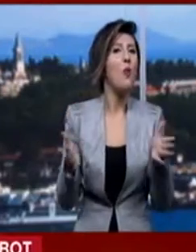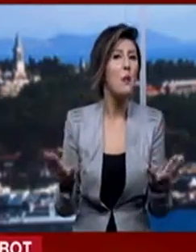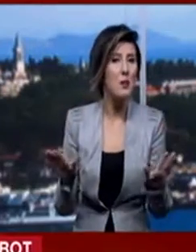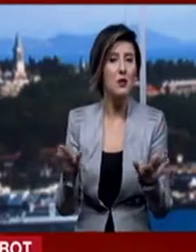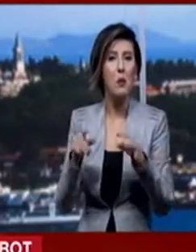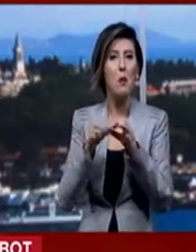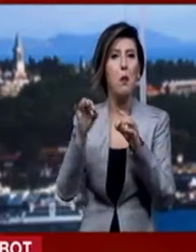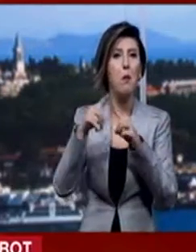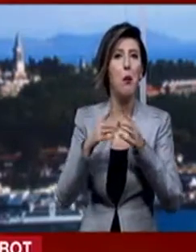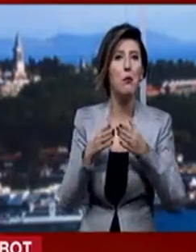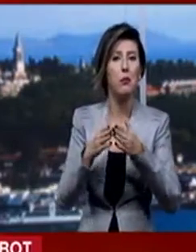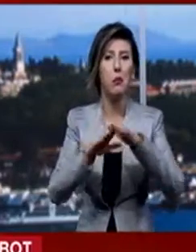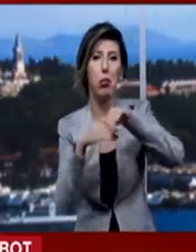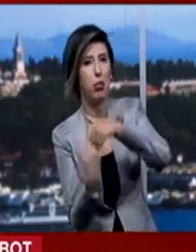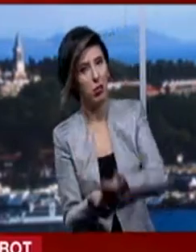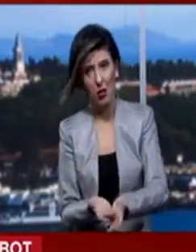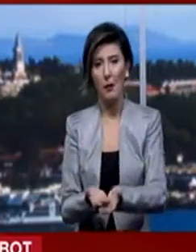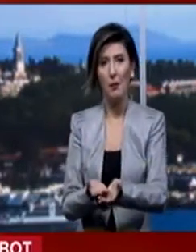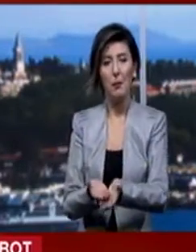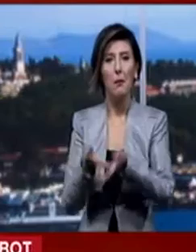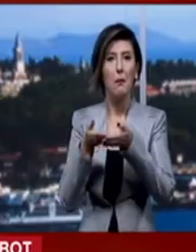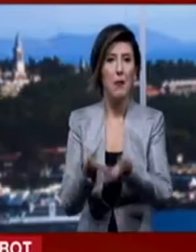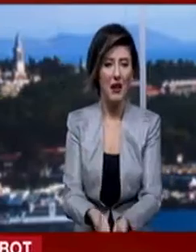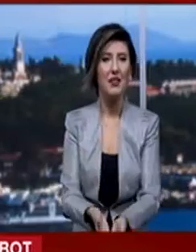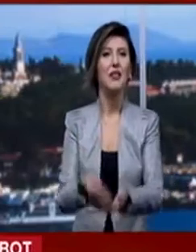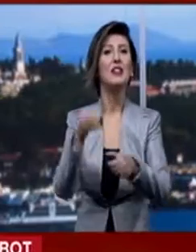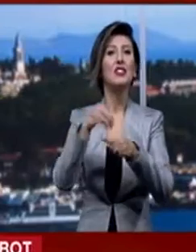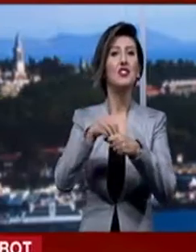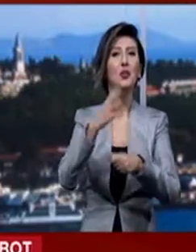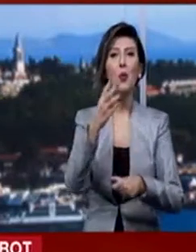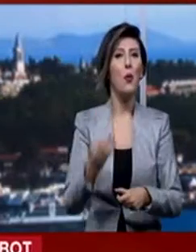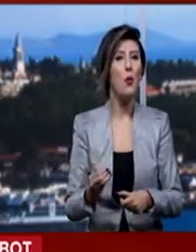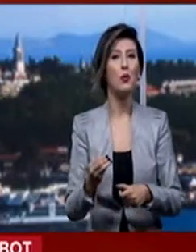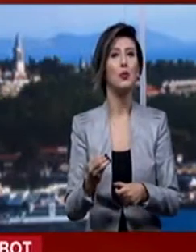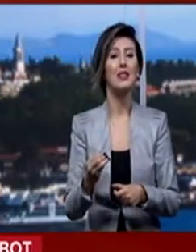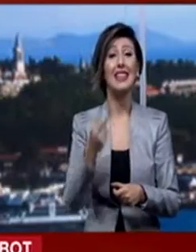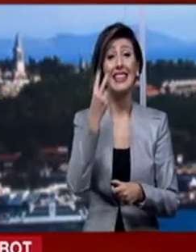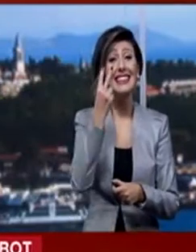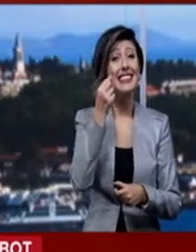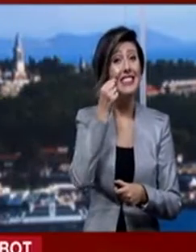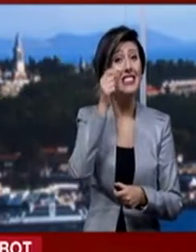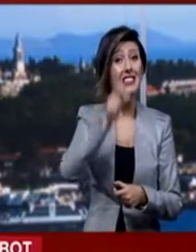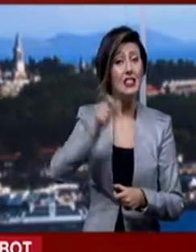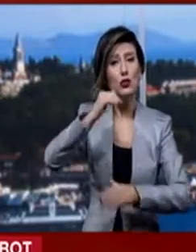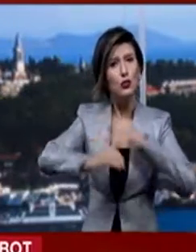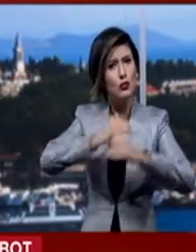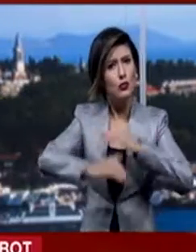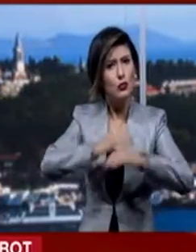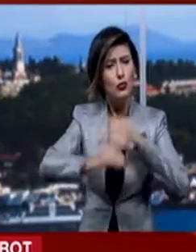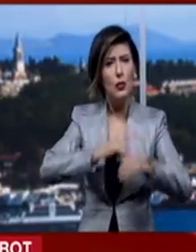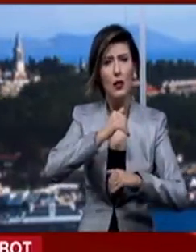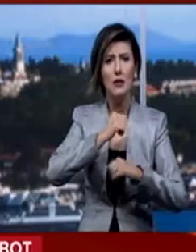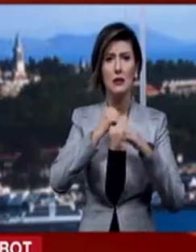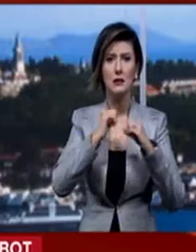bot alabora oldu, battı. İçinde bulunan, botta bulunanlardan iki kişi yüzerek sahile